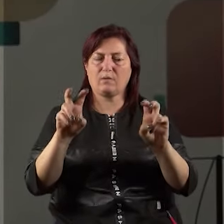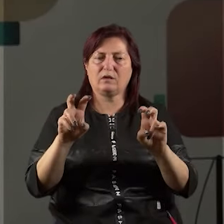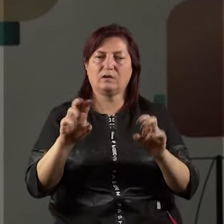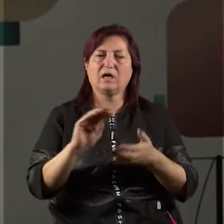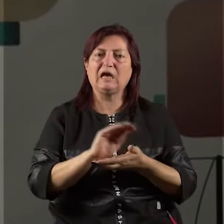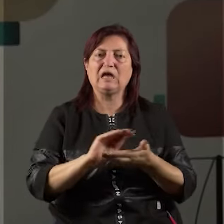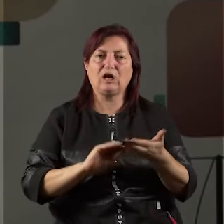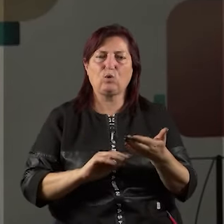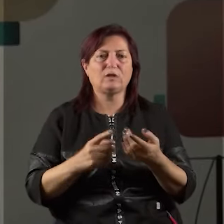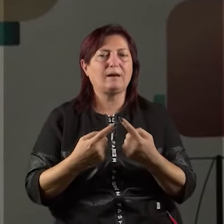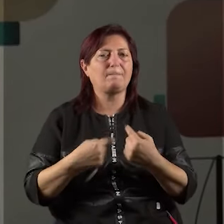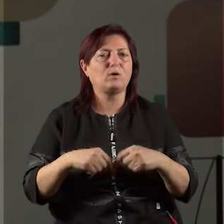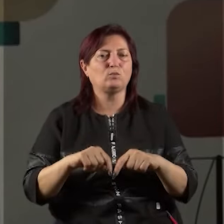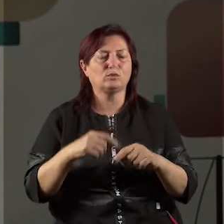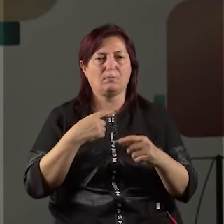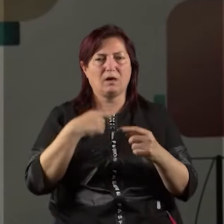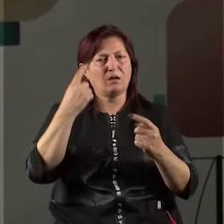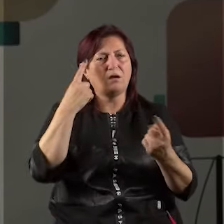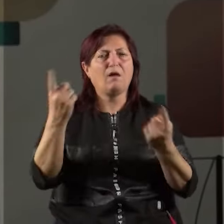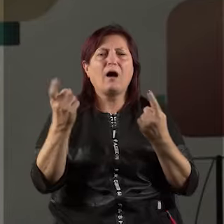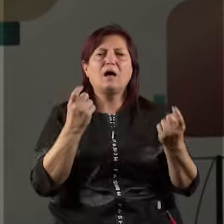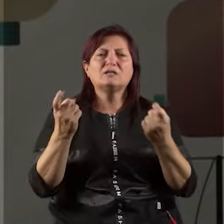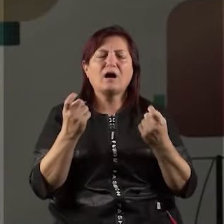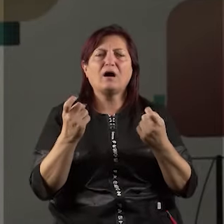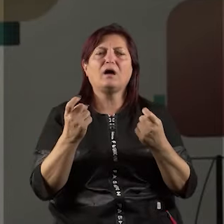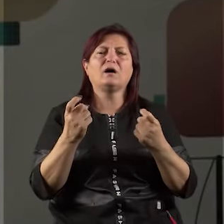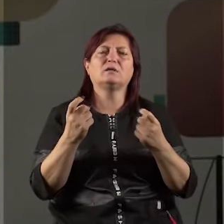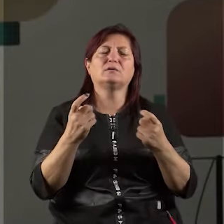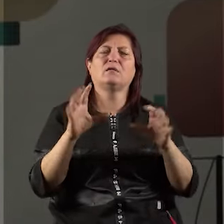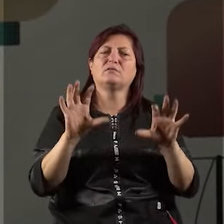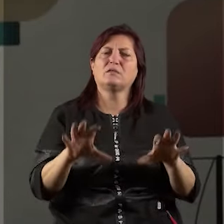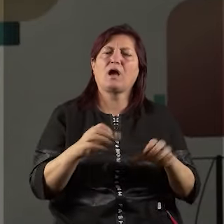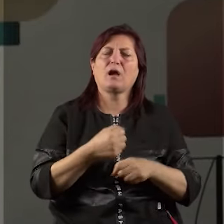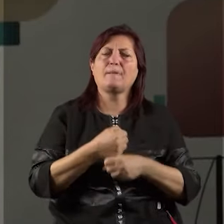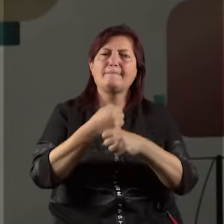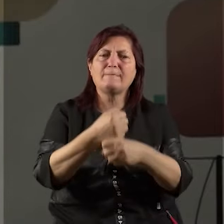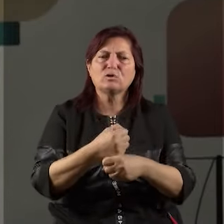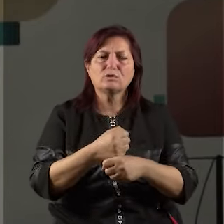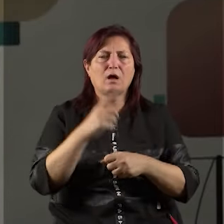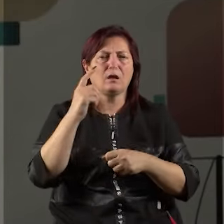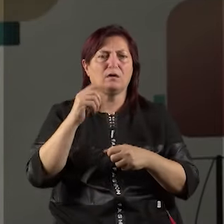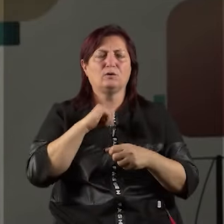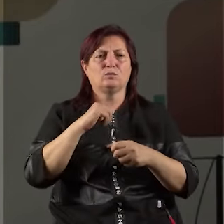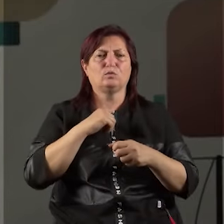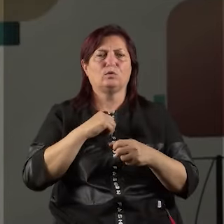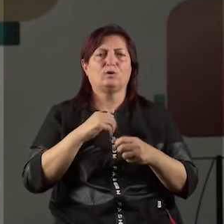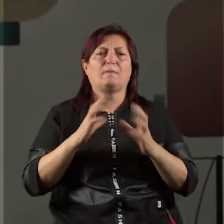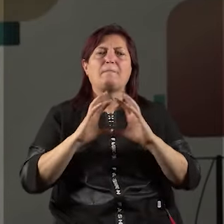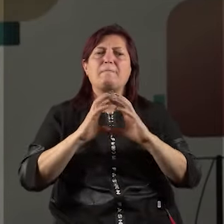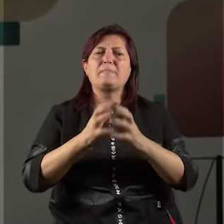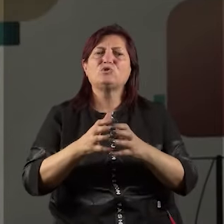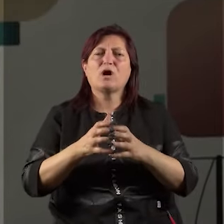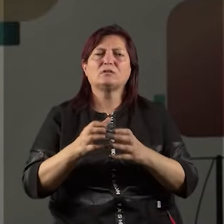մեր հանրահայտ գրողների պետական, նախագահի մրցանակ, հայտի միջազգային մրցանակներ ստացած